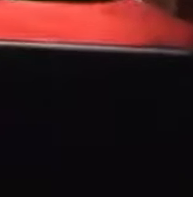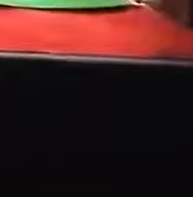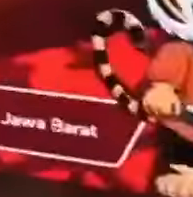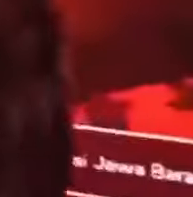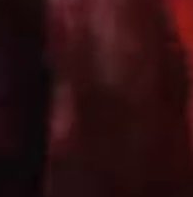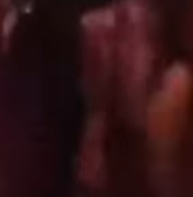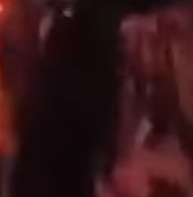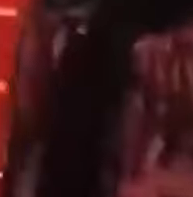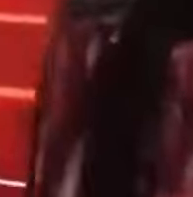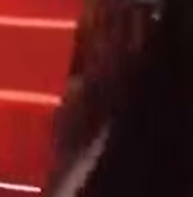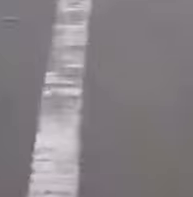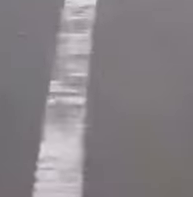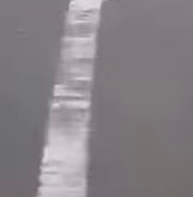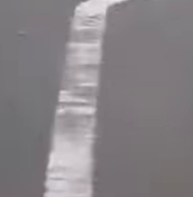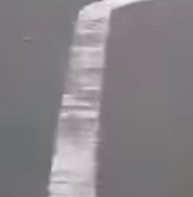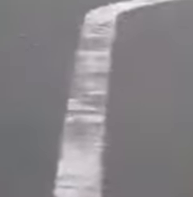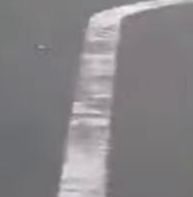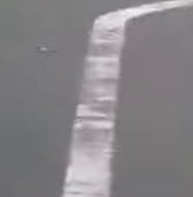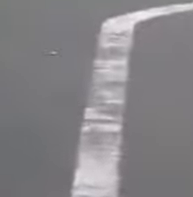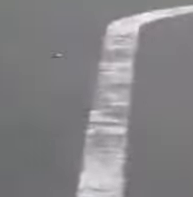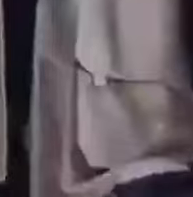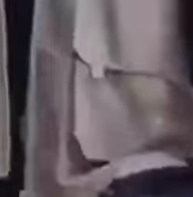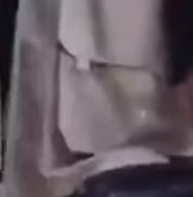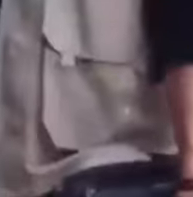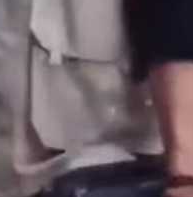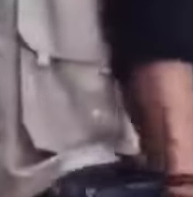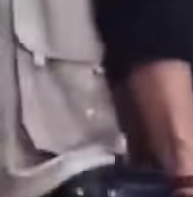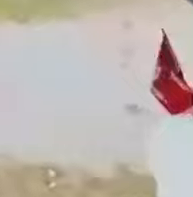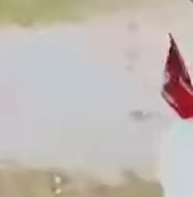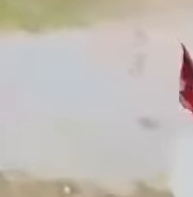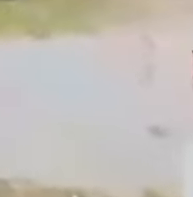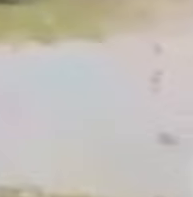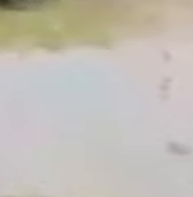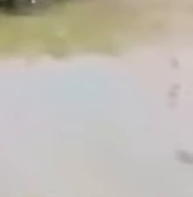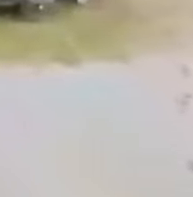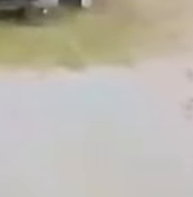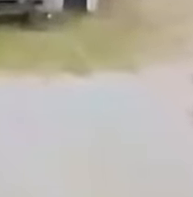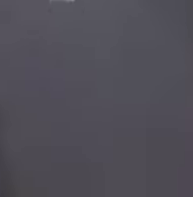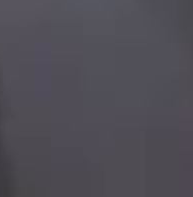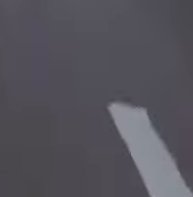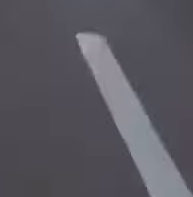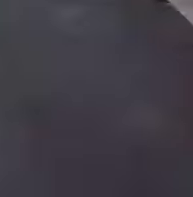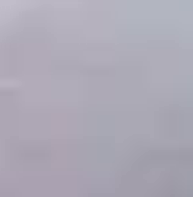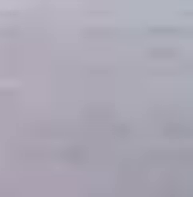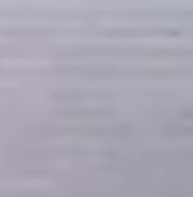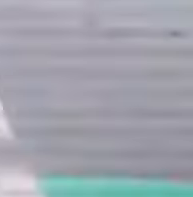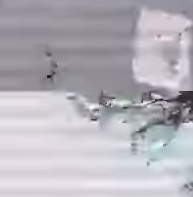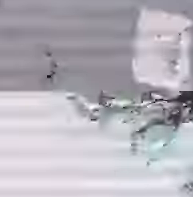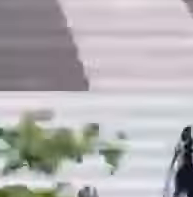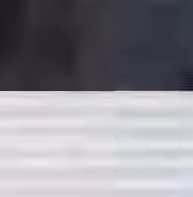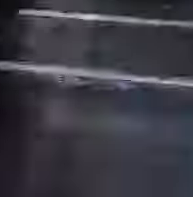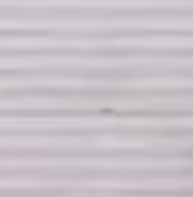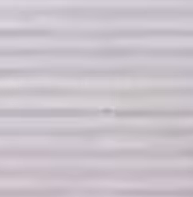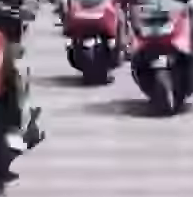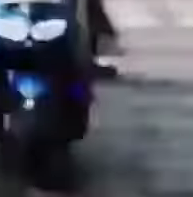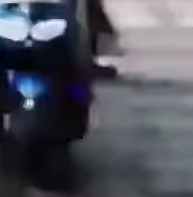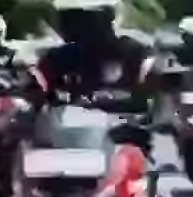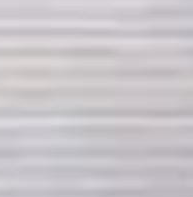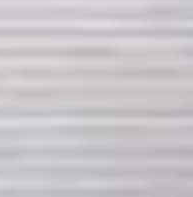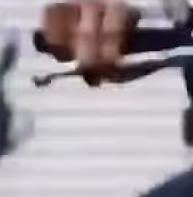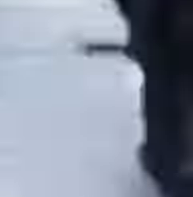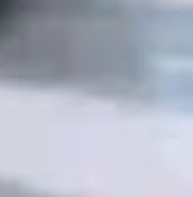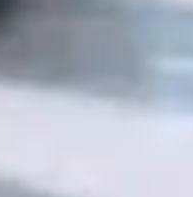khas Jawa Barat. Touring Demokrasi Road 27 November 2024 diselenggarakan pada tanggal 3 November hingga